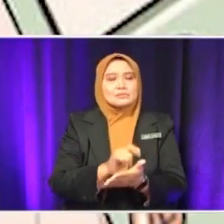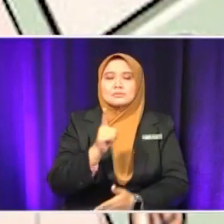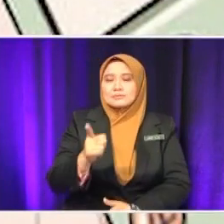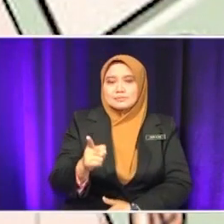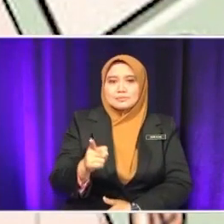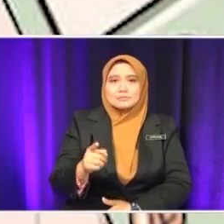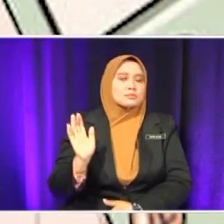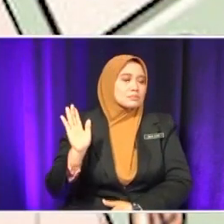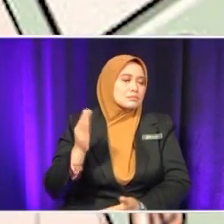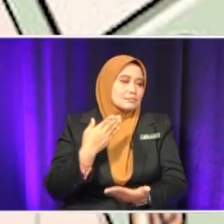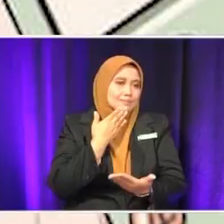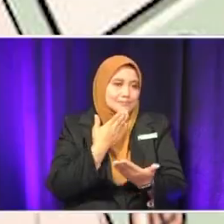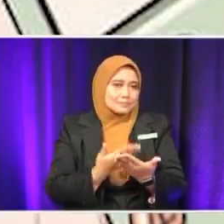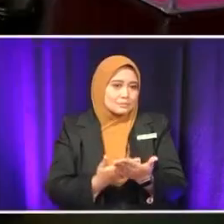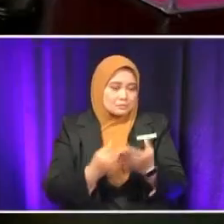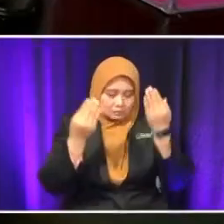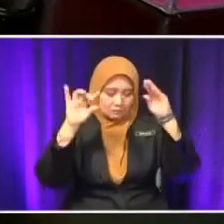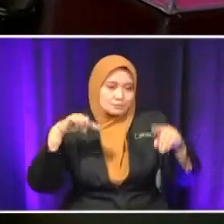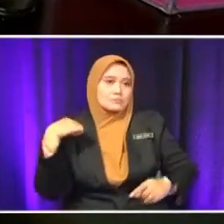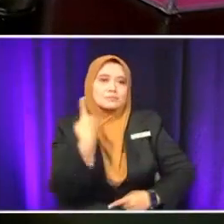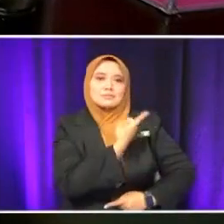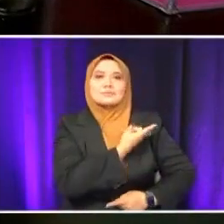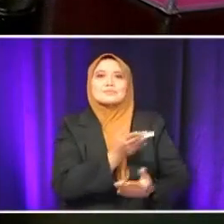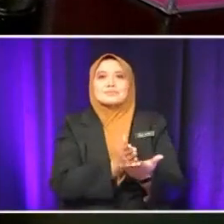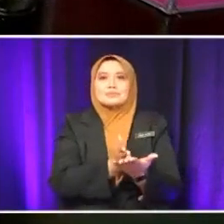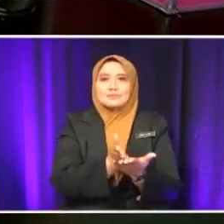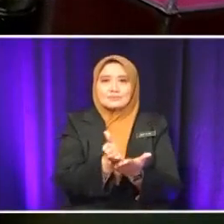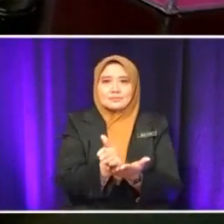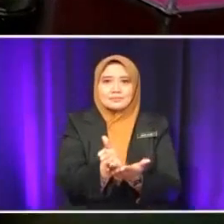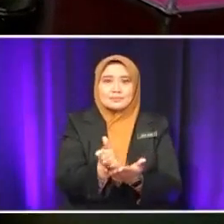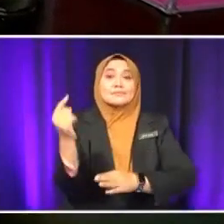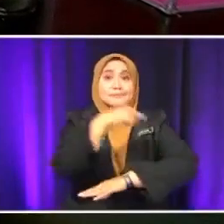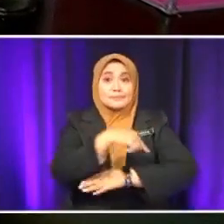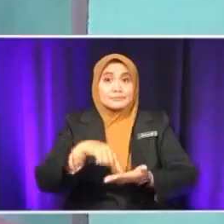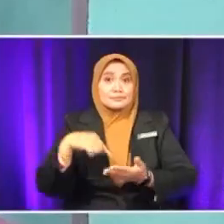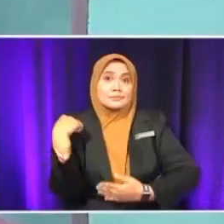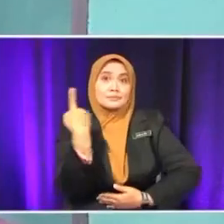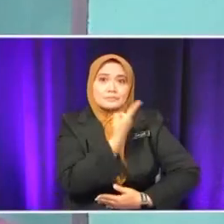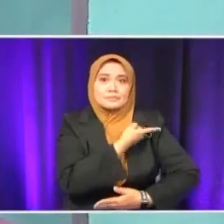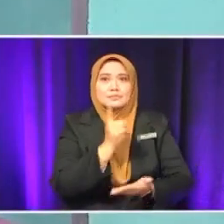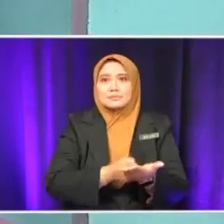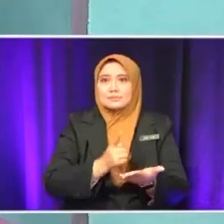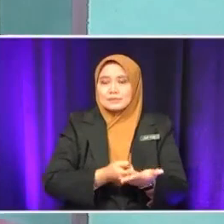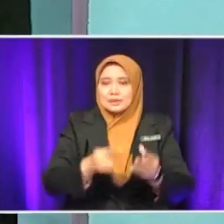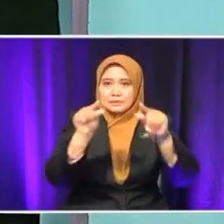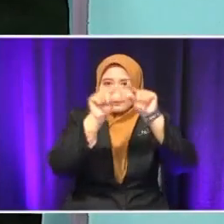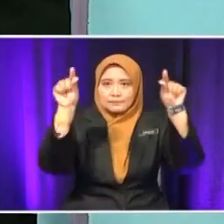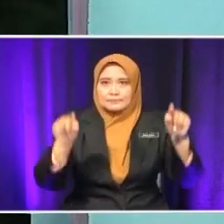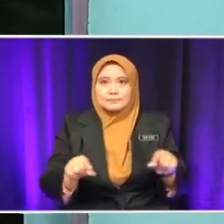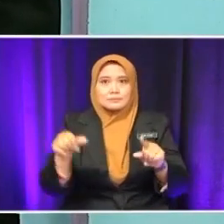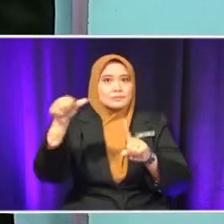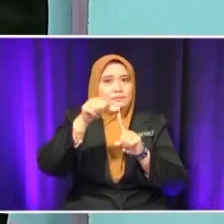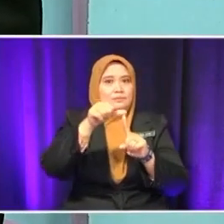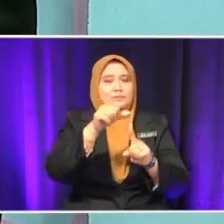cikgu. Apa kata kita teruskan dengan sesi pembelajaran hari ini? Silakan cikgu. Baik, hari ini kita akan bincangkan tentang graf terarah dan graf